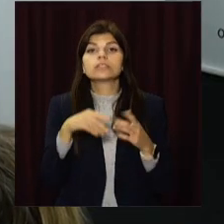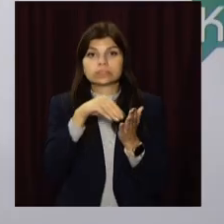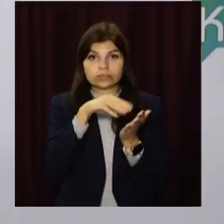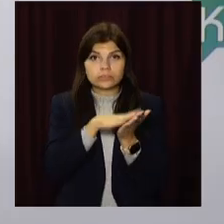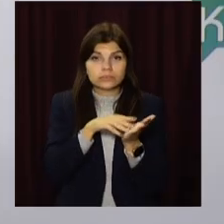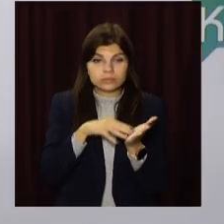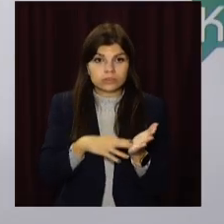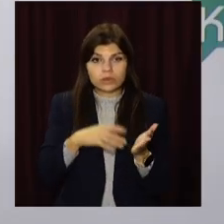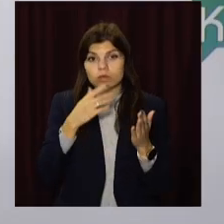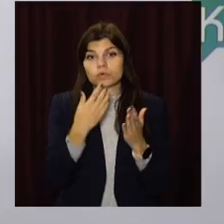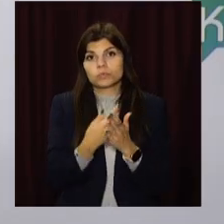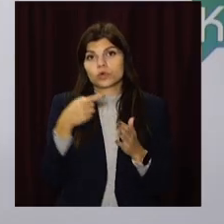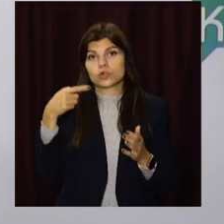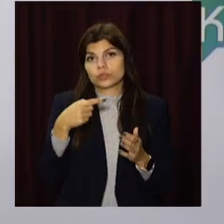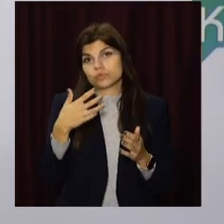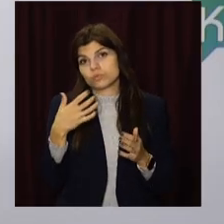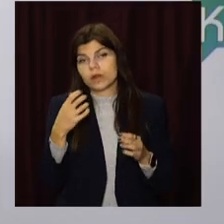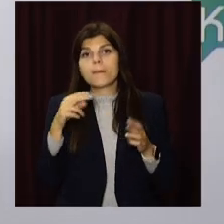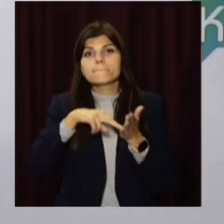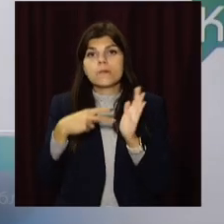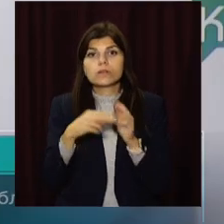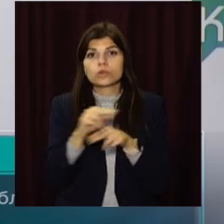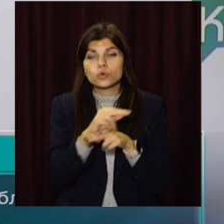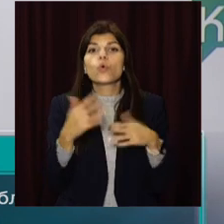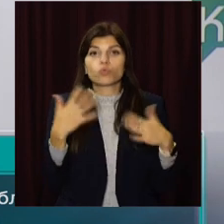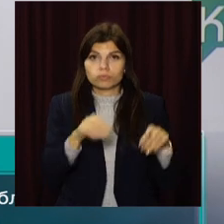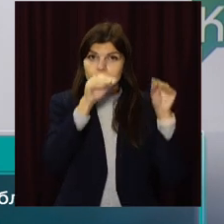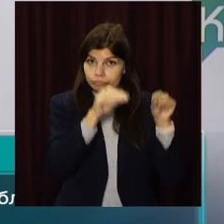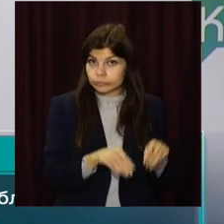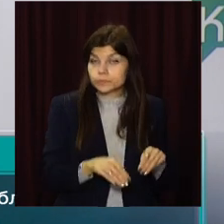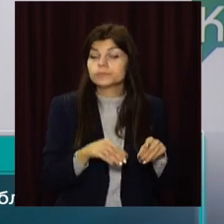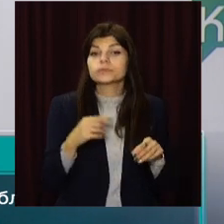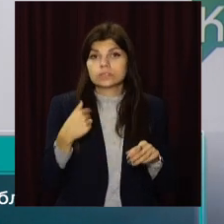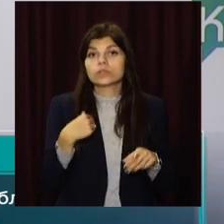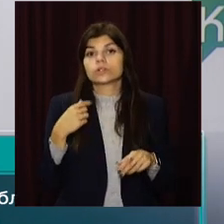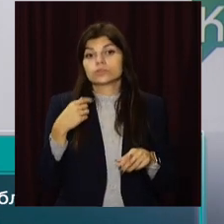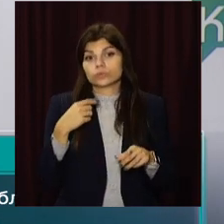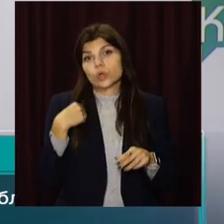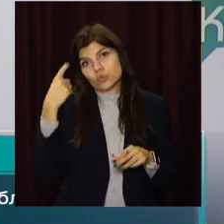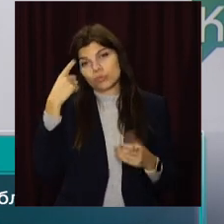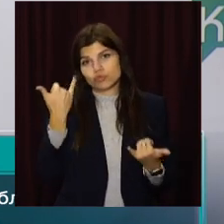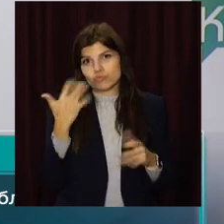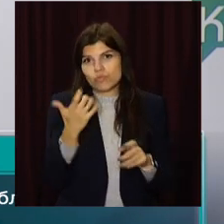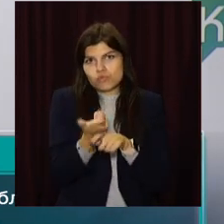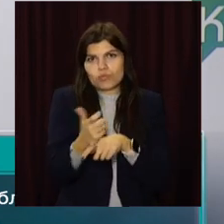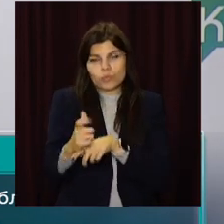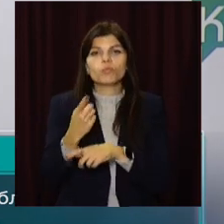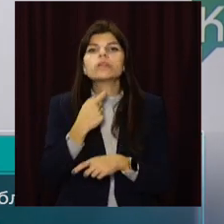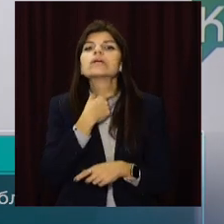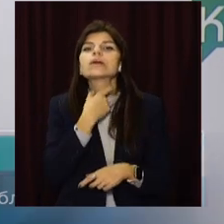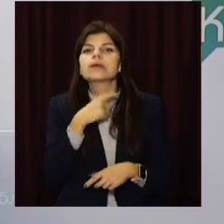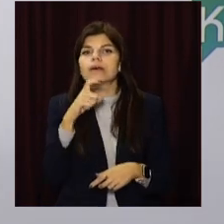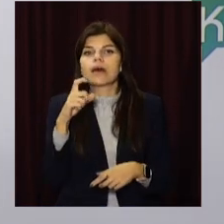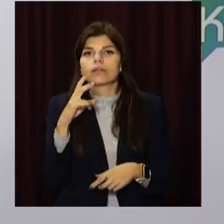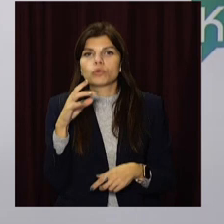Складено більше ніж 1500 планів лікування. Я впевнена, що наразі ця цифра вже вдвічі більше, тому що ендокринологи